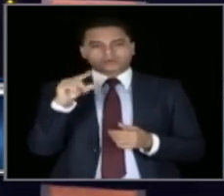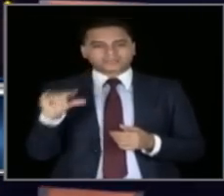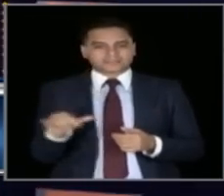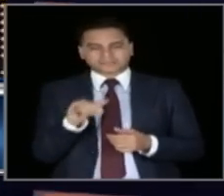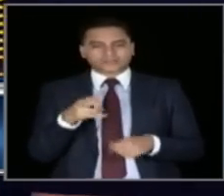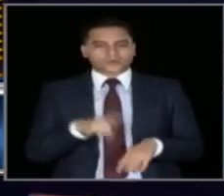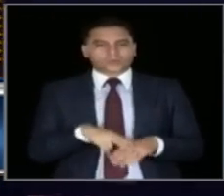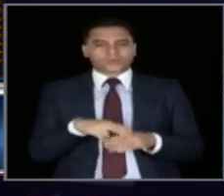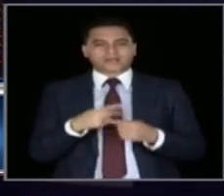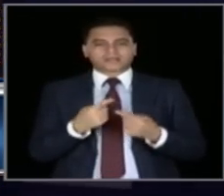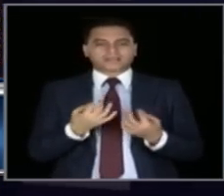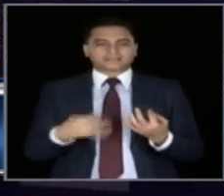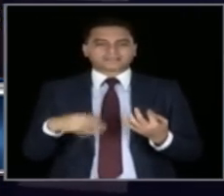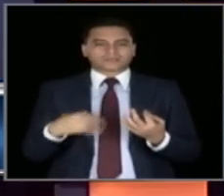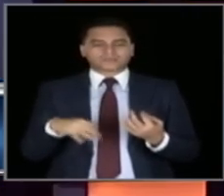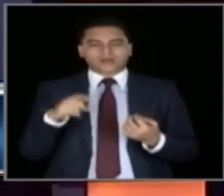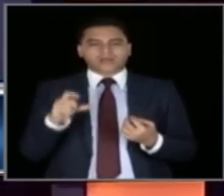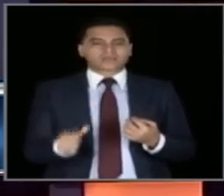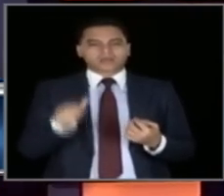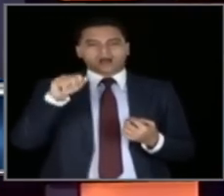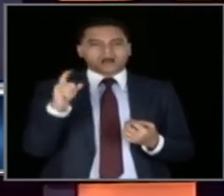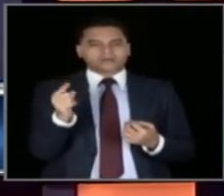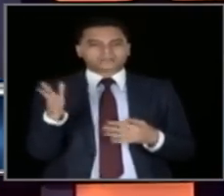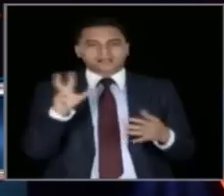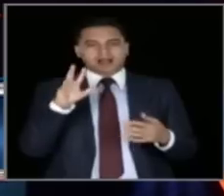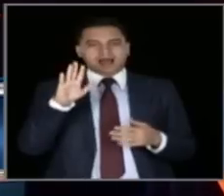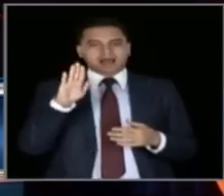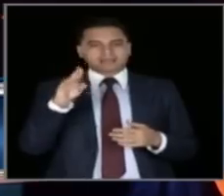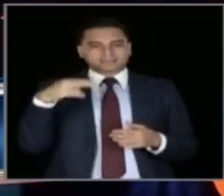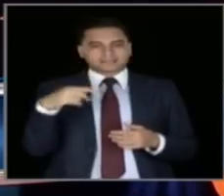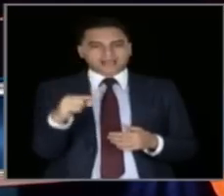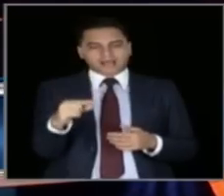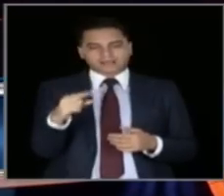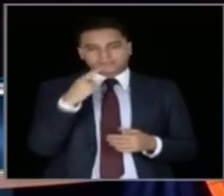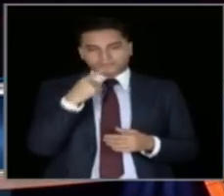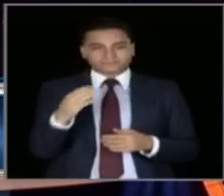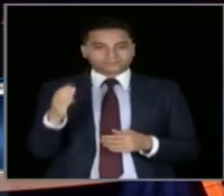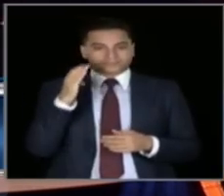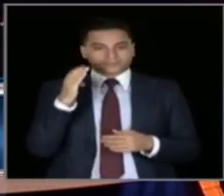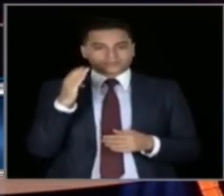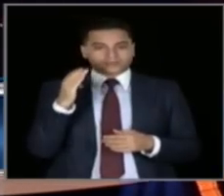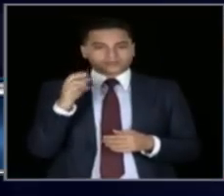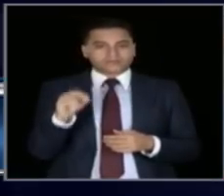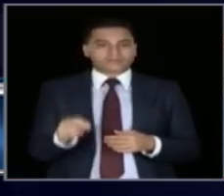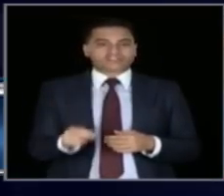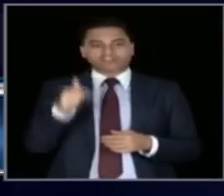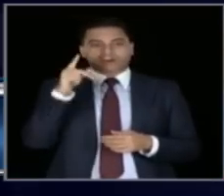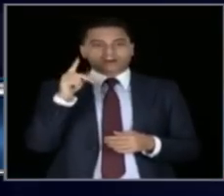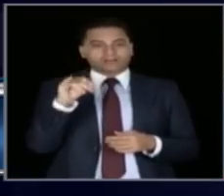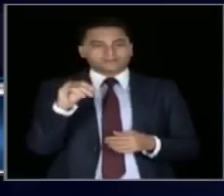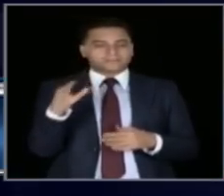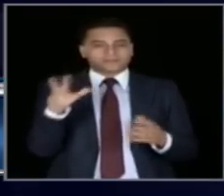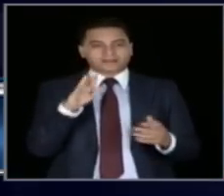وتوزيع ناصر الأسعد. جبال ما بيتلاقوا. مؤمن. كاظم الساهر.